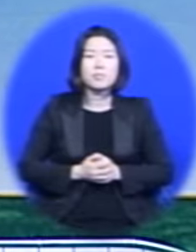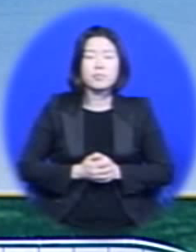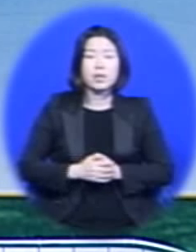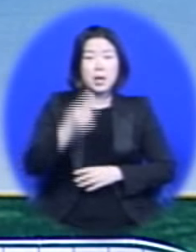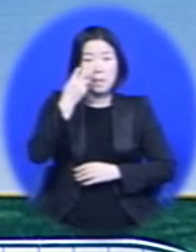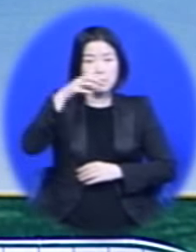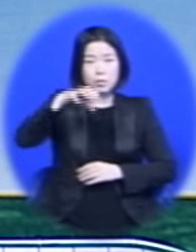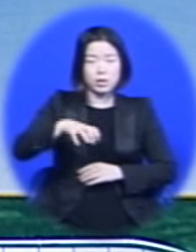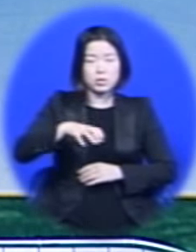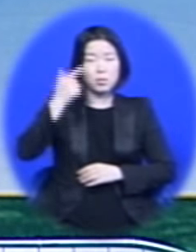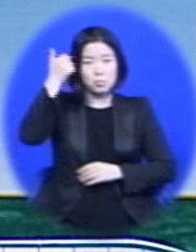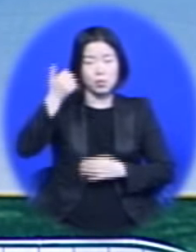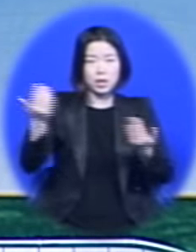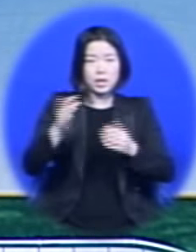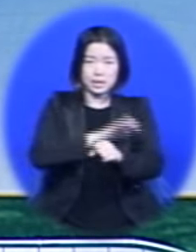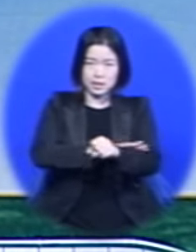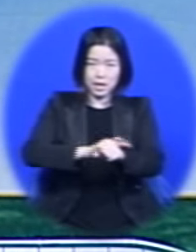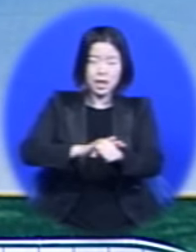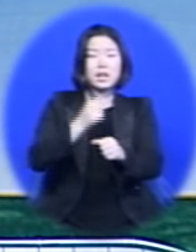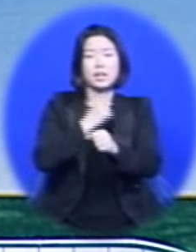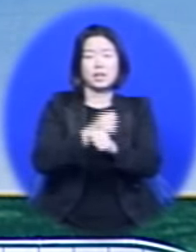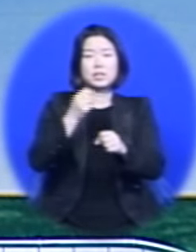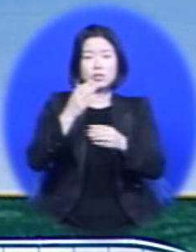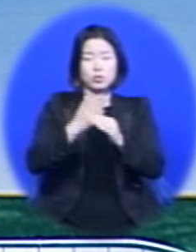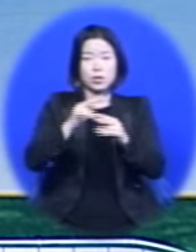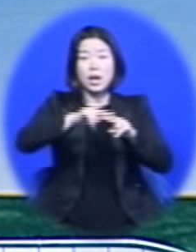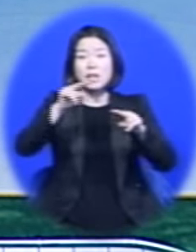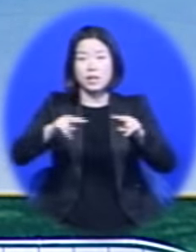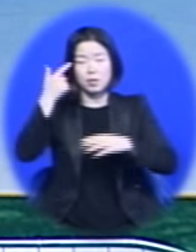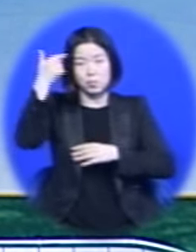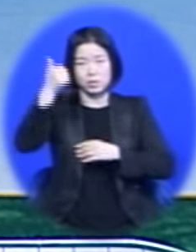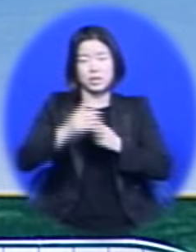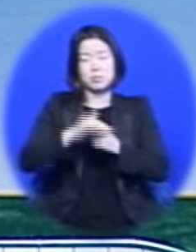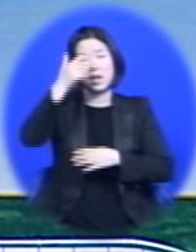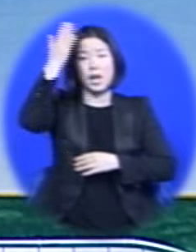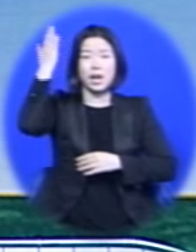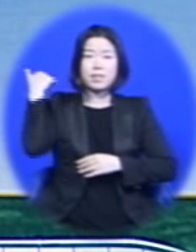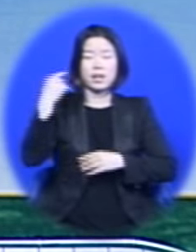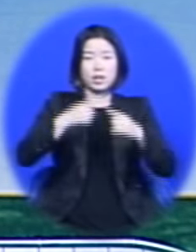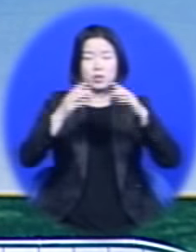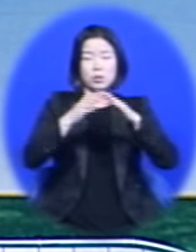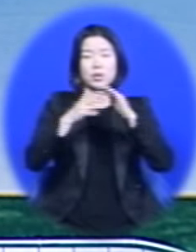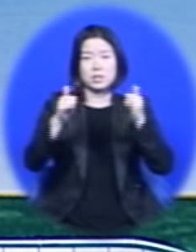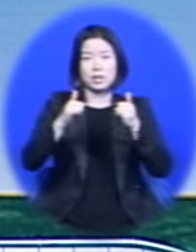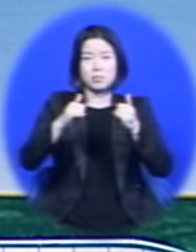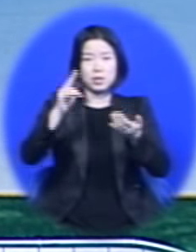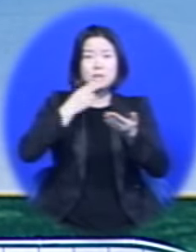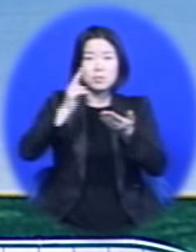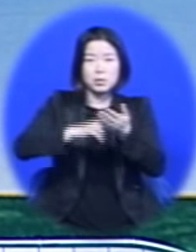미국에서 목회를 참 잘하시다가 은퇴하신 어느 목사님께서 한 번은 교인이 보낸 편지 이야기를